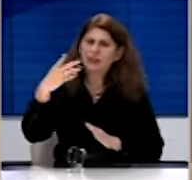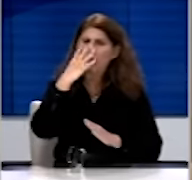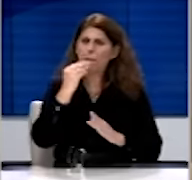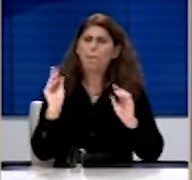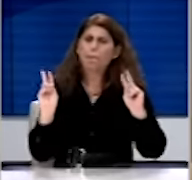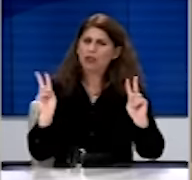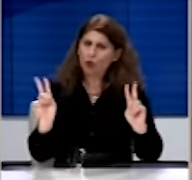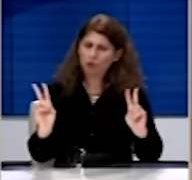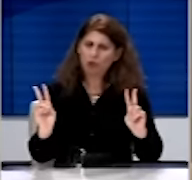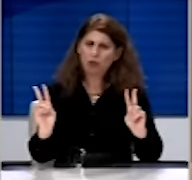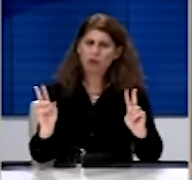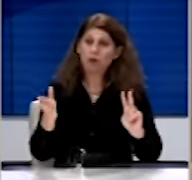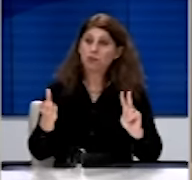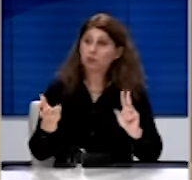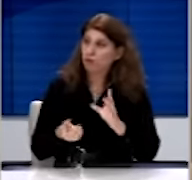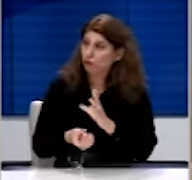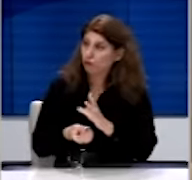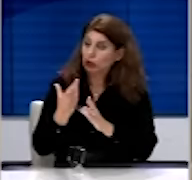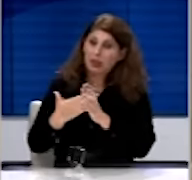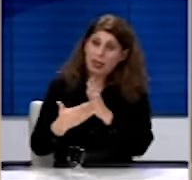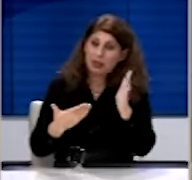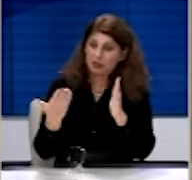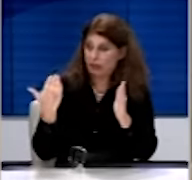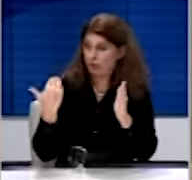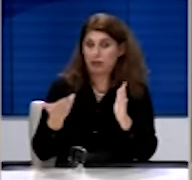ΠΑΣΟΚ, εσύ ως τη Νέα Αριστερά,